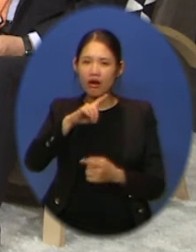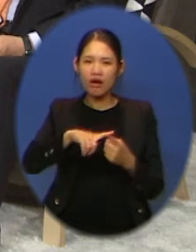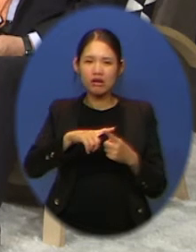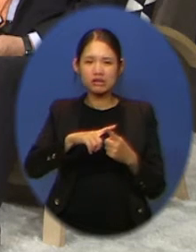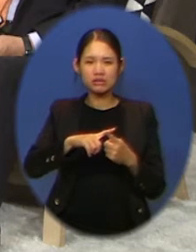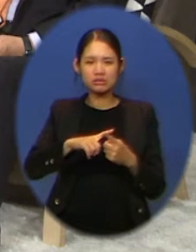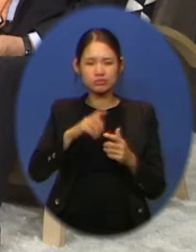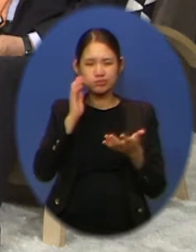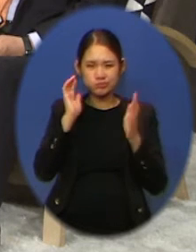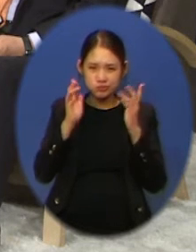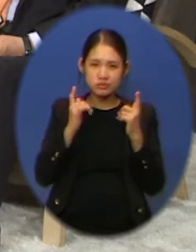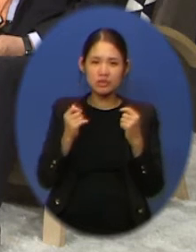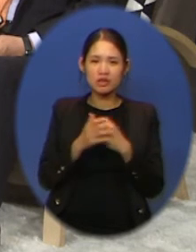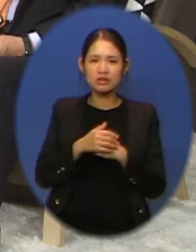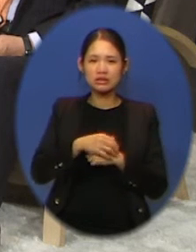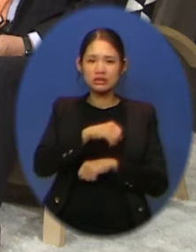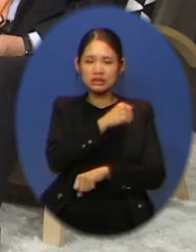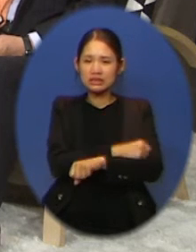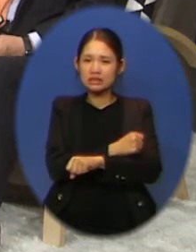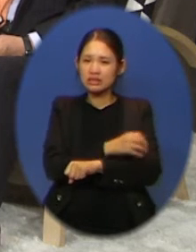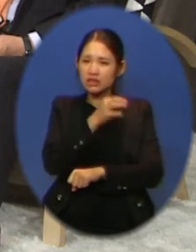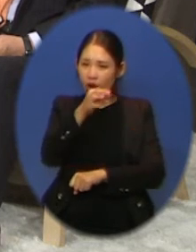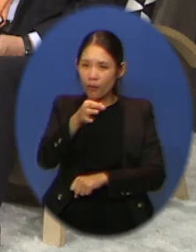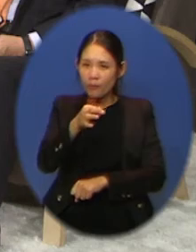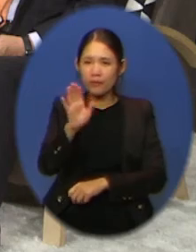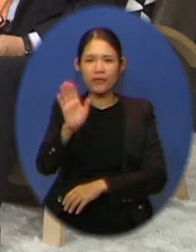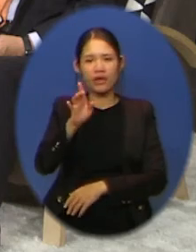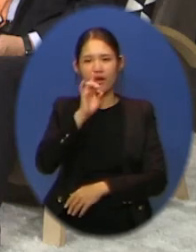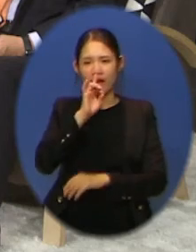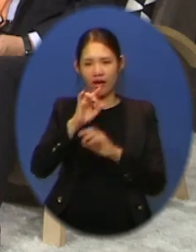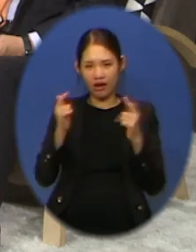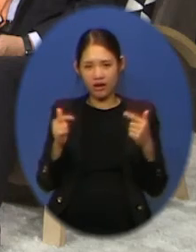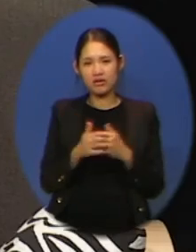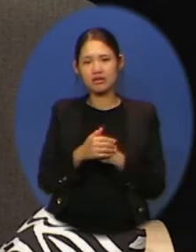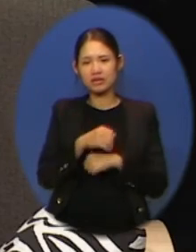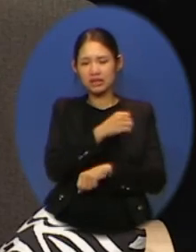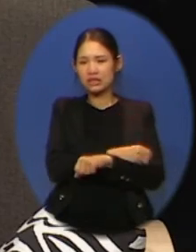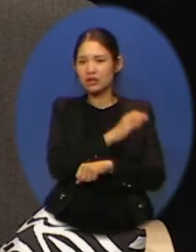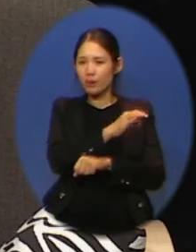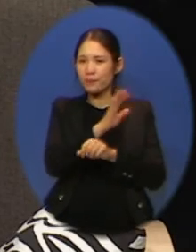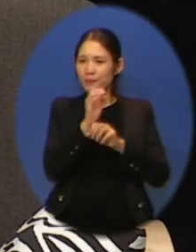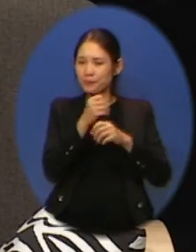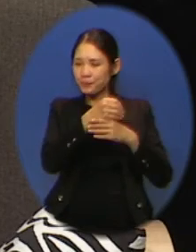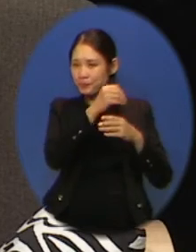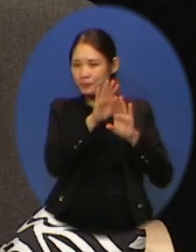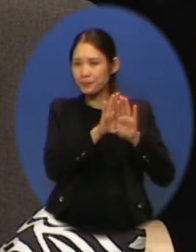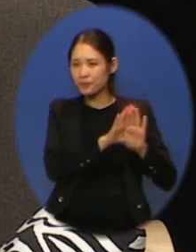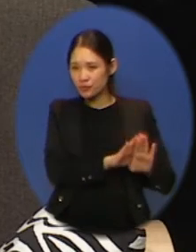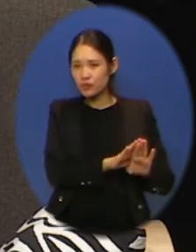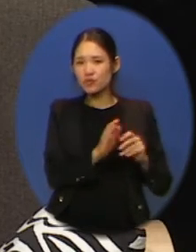유지비는 인건비는 아닙니다. 예. 인건비를 제껴놓고 무슨 뭐 유지 뭐